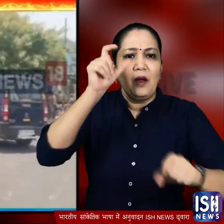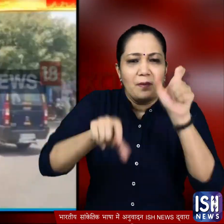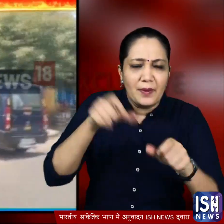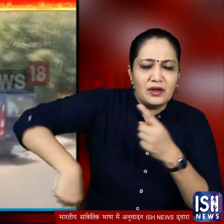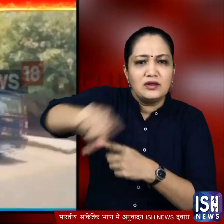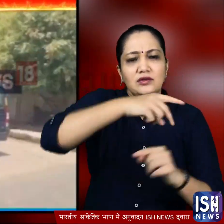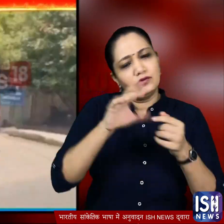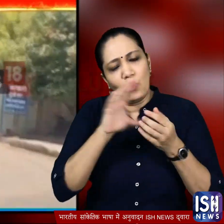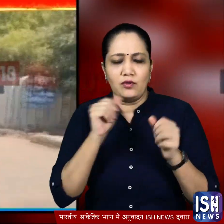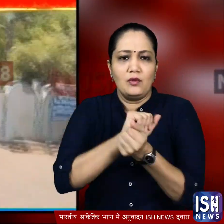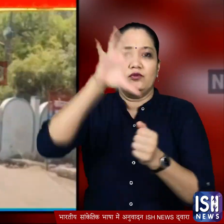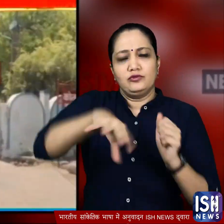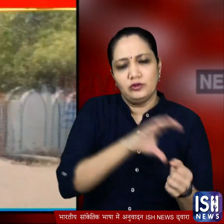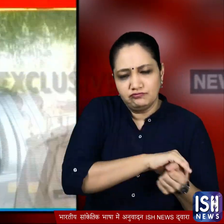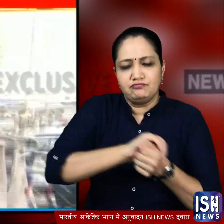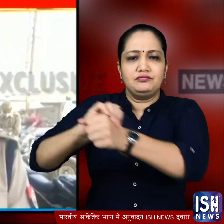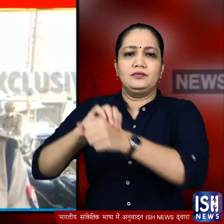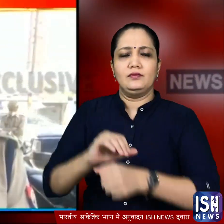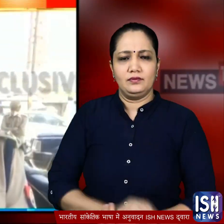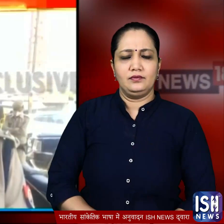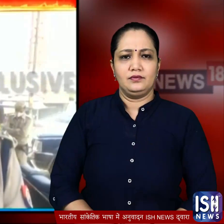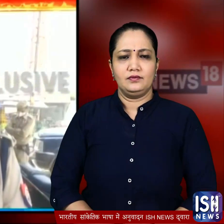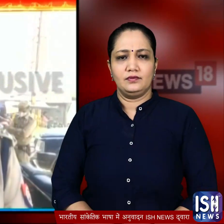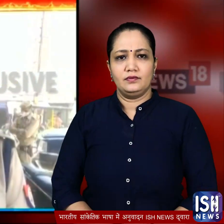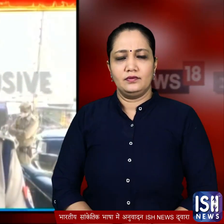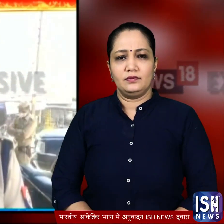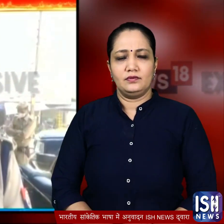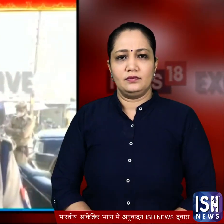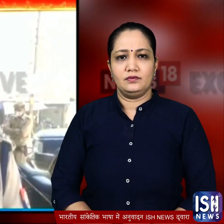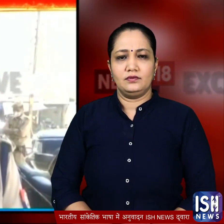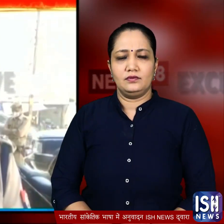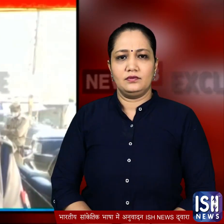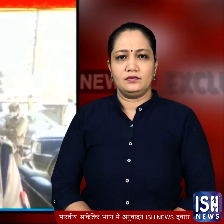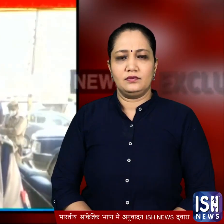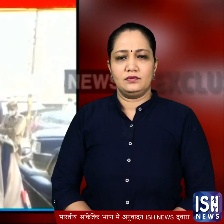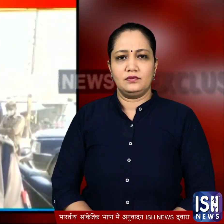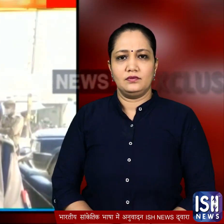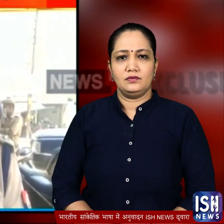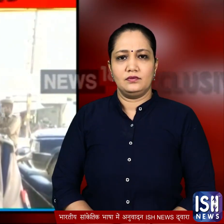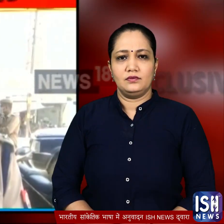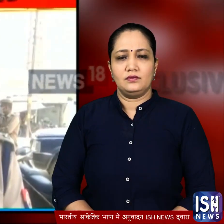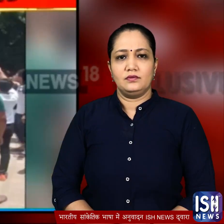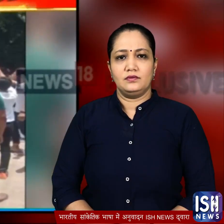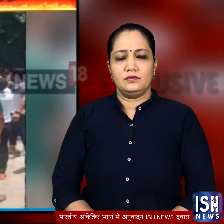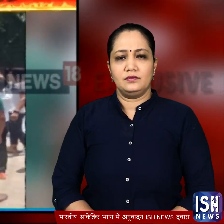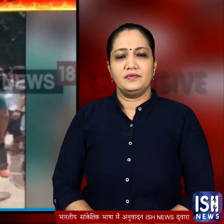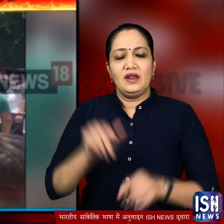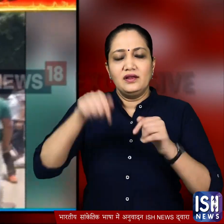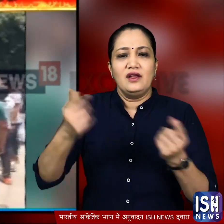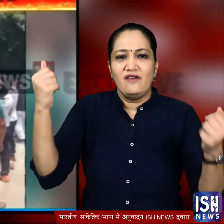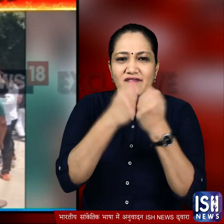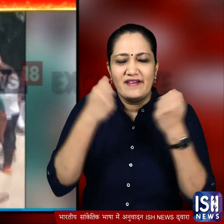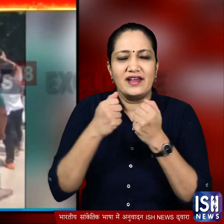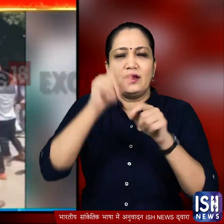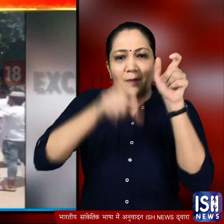शामिल कुछ लोगों को अपने साथ थाने ले गई। पूरी घटना के लिए विवाद के लिए दोषी हैं, उनको पुलिस ने हिरासत में ले लिया है। इस हंगामे